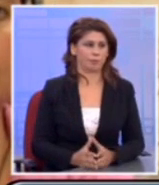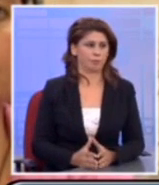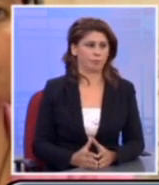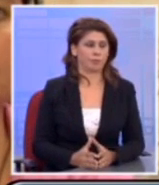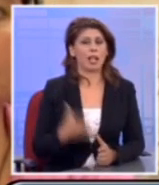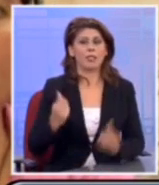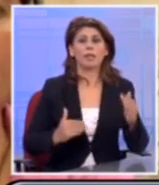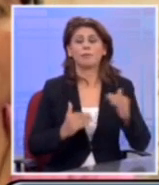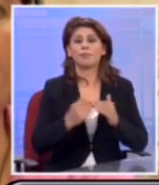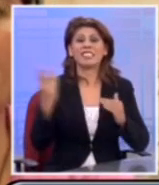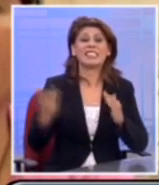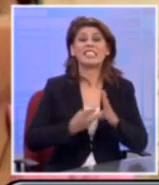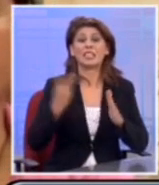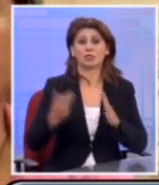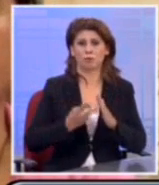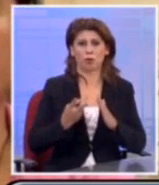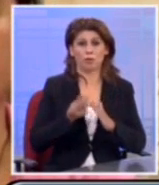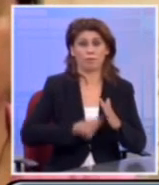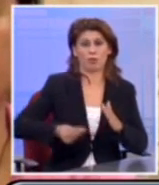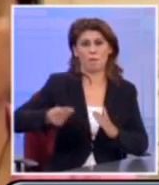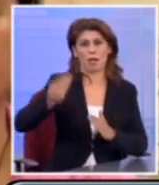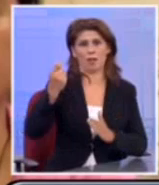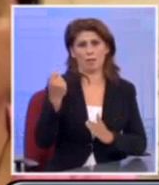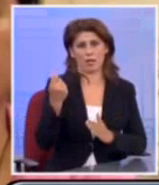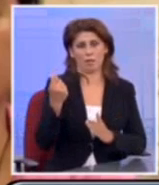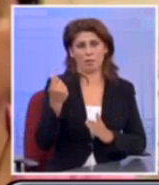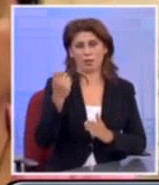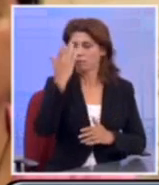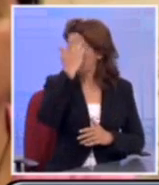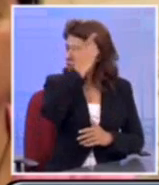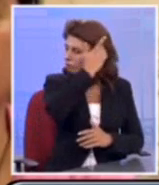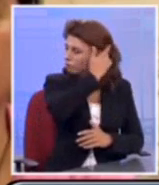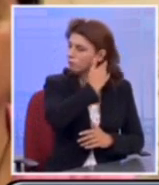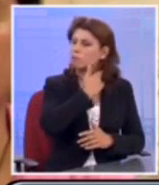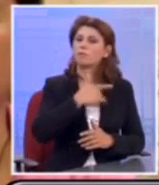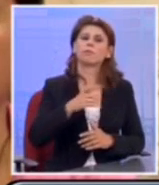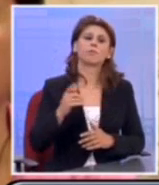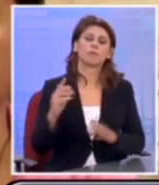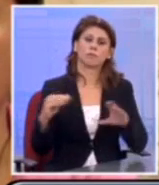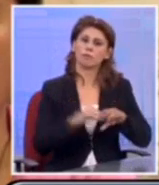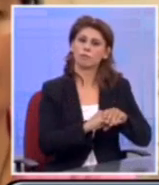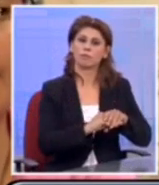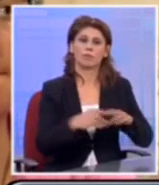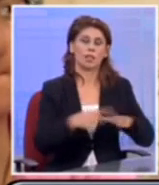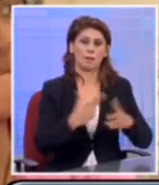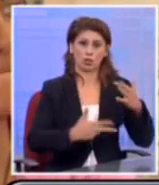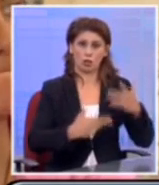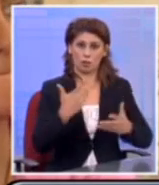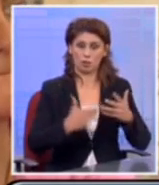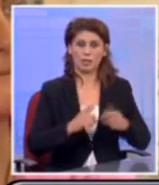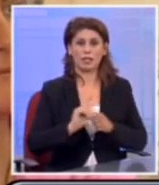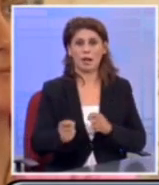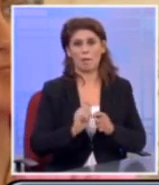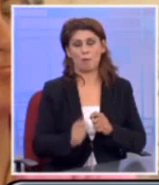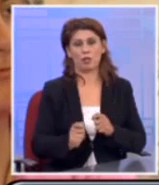θα έχει ύψος τριπλάσιο των χρημάτων που κατατέθηκαν σε ένα τραπεζικό λογαριασμό για την